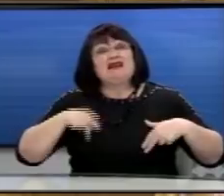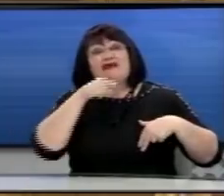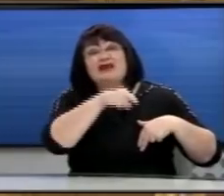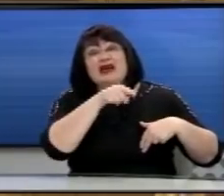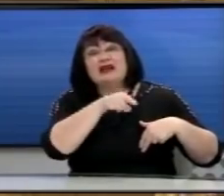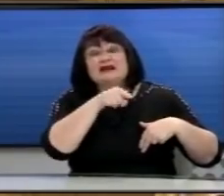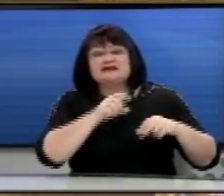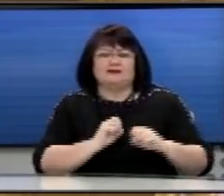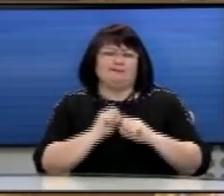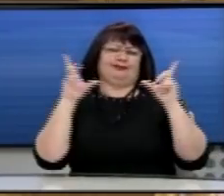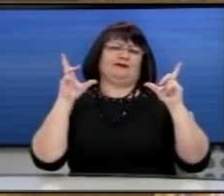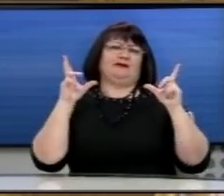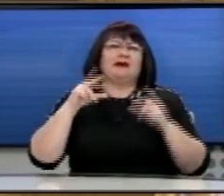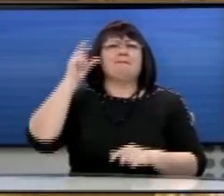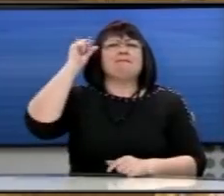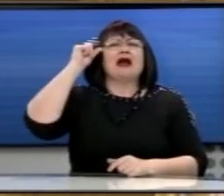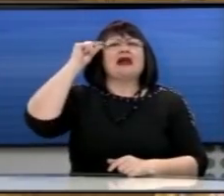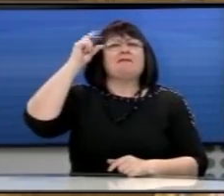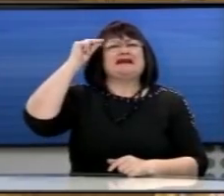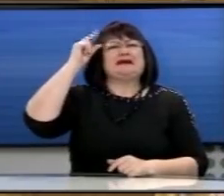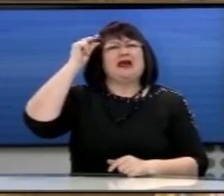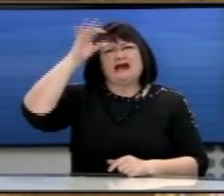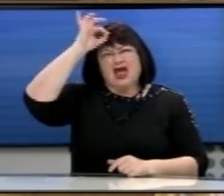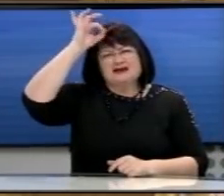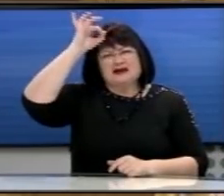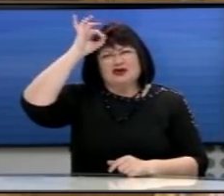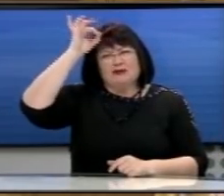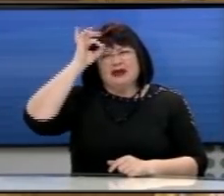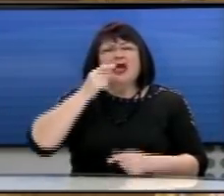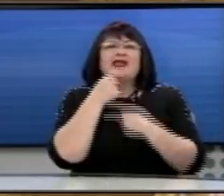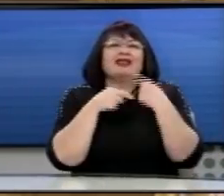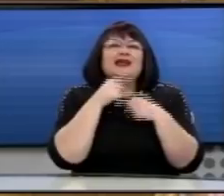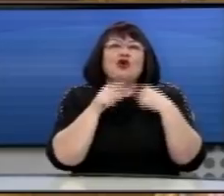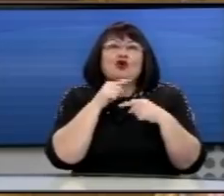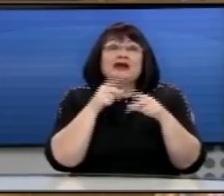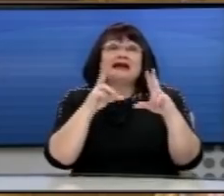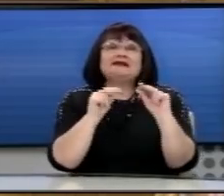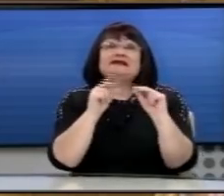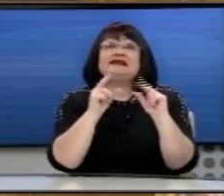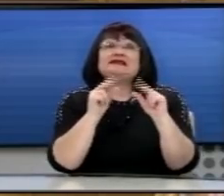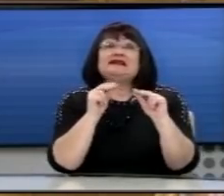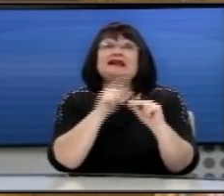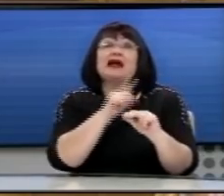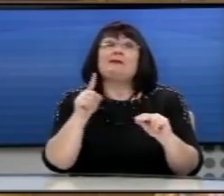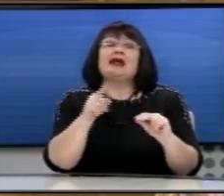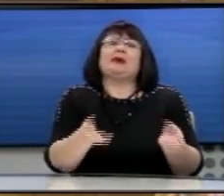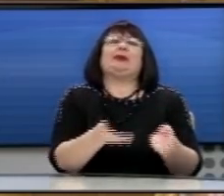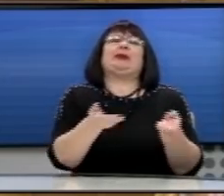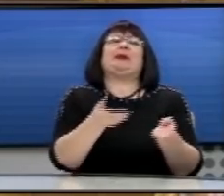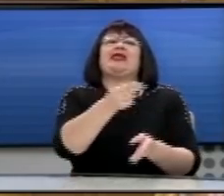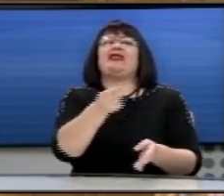ως πυροτέχνημα την πανεπιστημιακή αστυνομία για να μην συζητάμε το μείζον, να συζητάμε το έλασον,